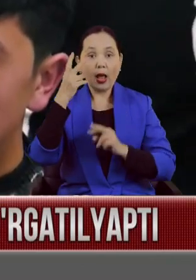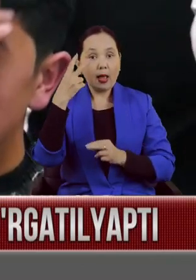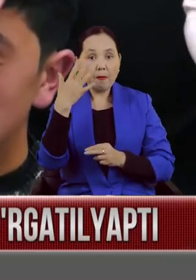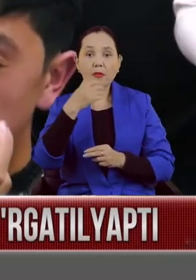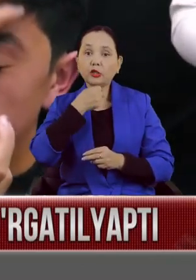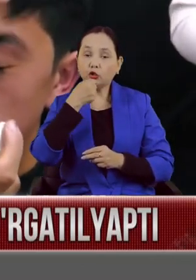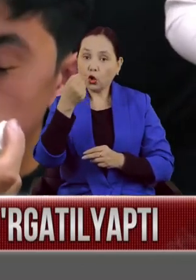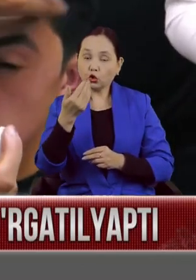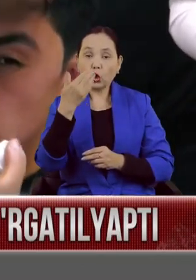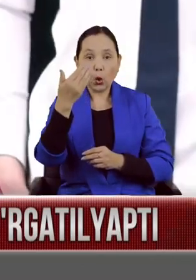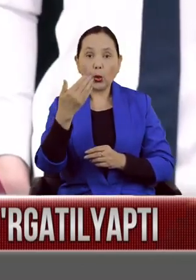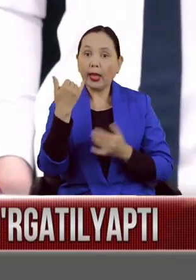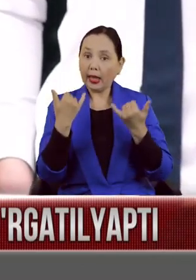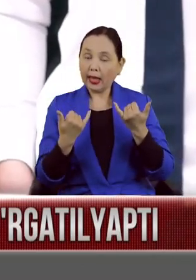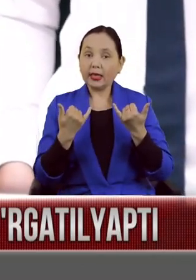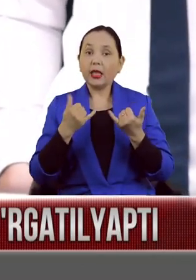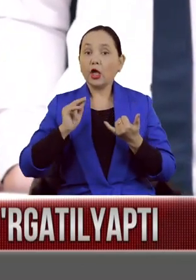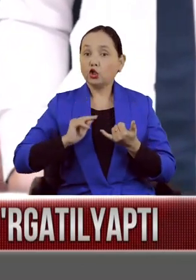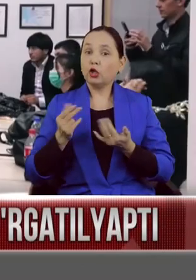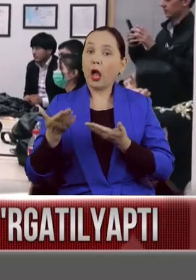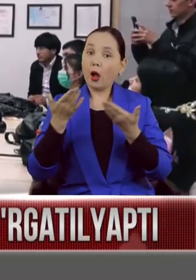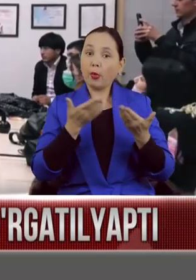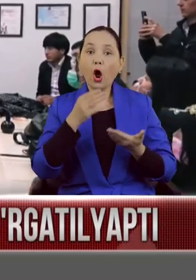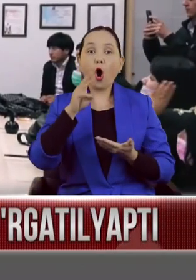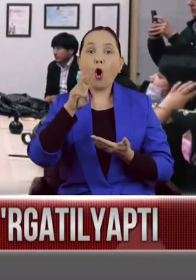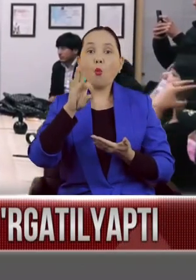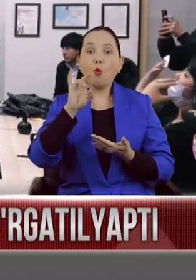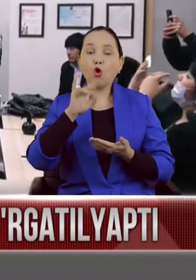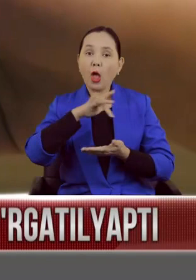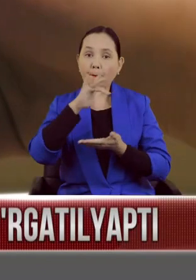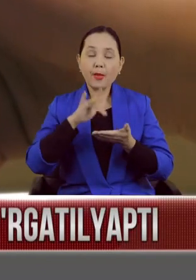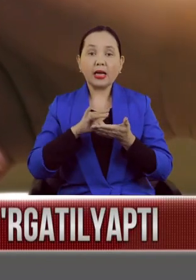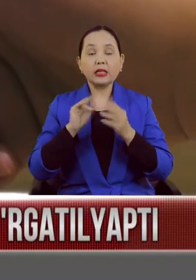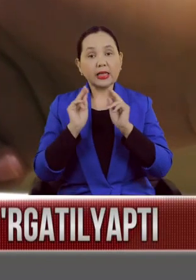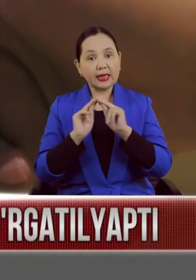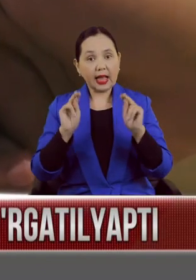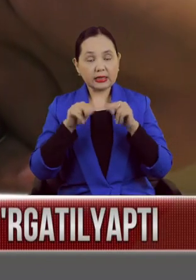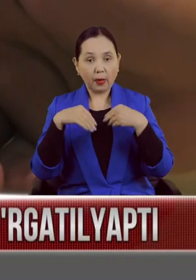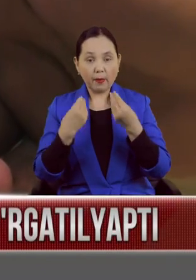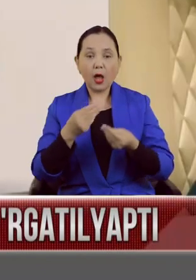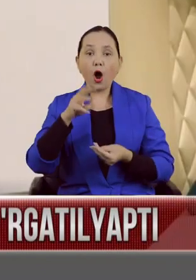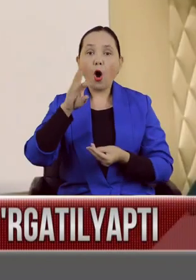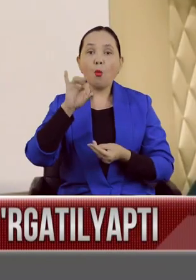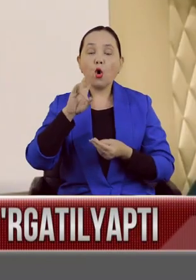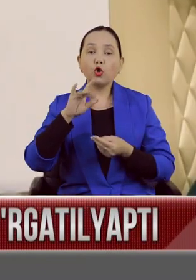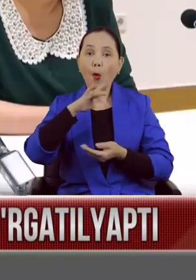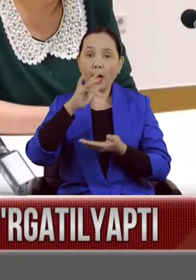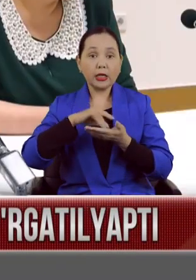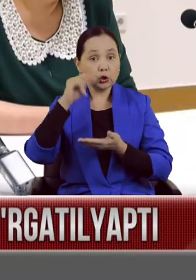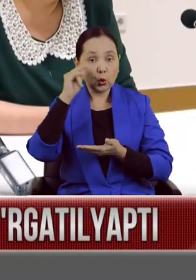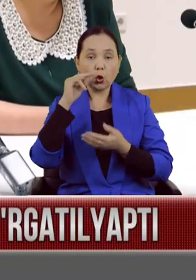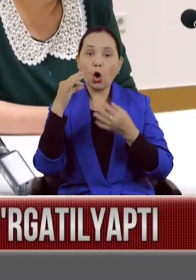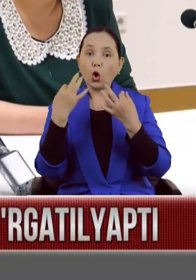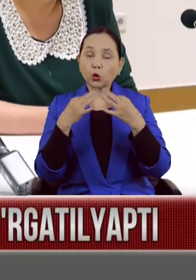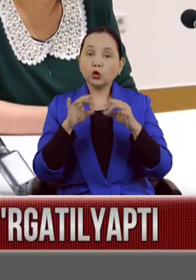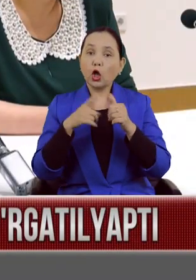Suhbatdoshimiz 25 yoshda va u endi Ichki marhamat mono markazida sartaroshlik to'garagidan dars beradi. Mono markazda o'qib, bu